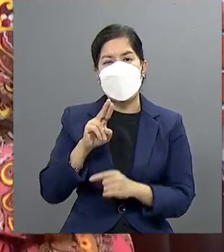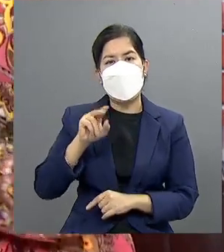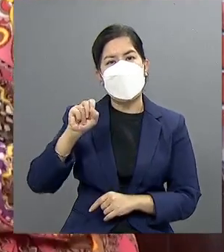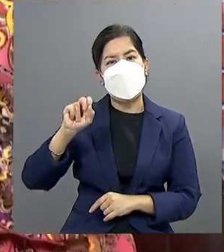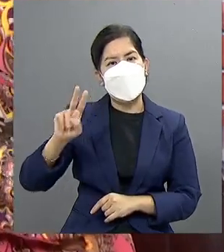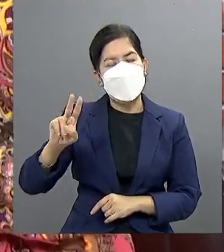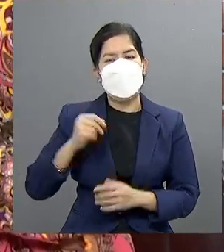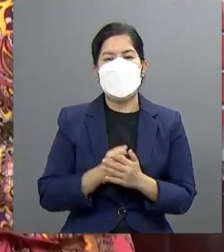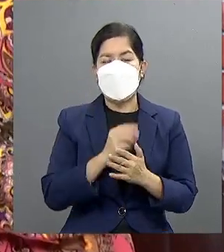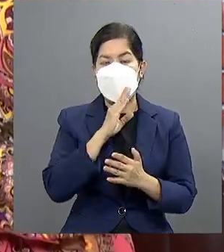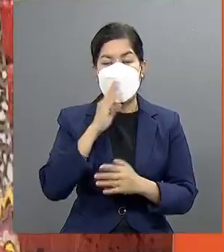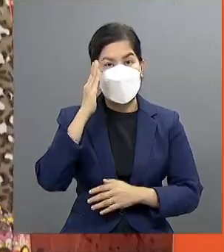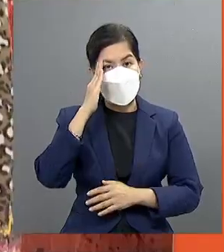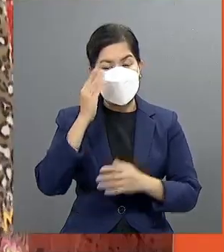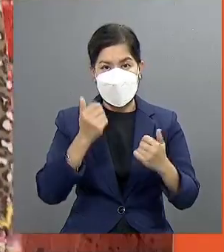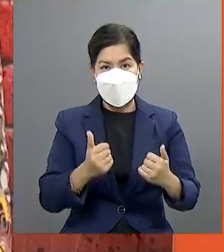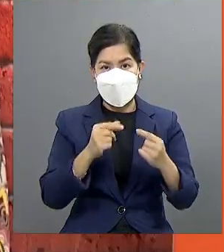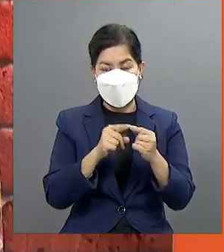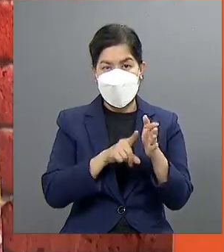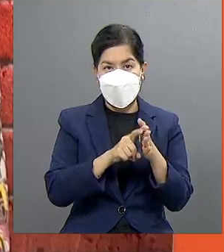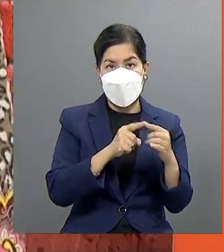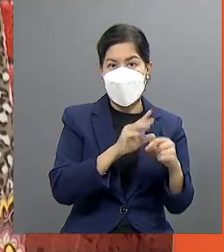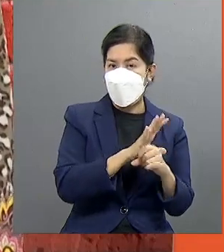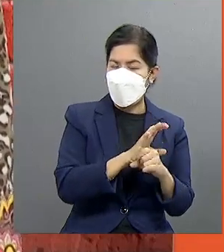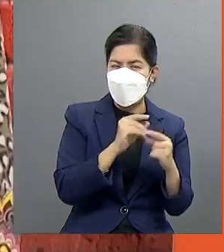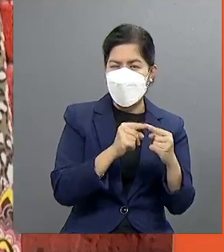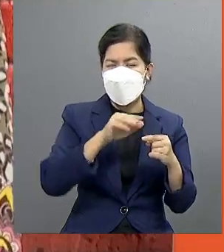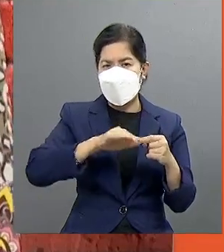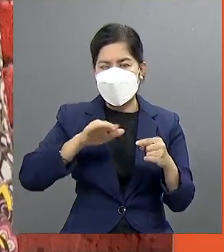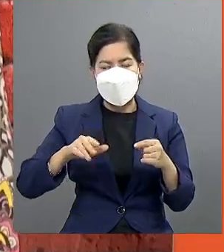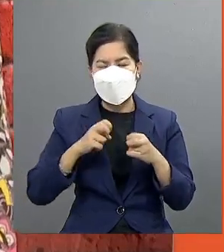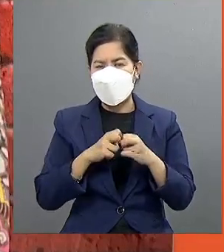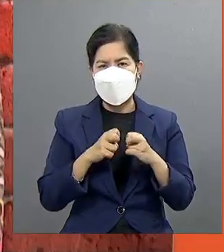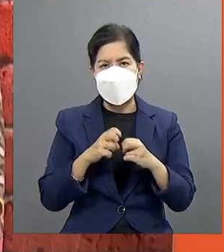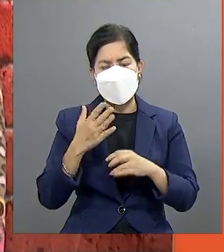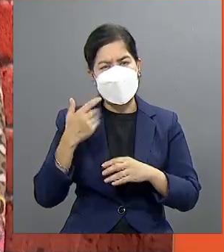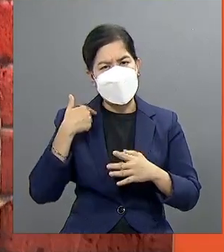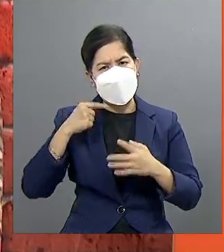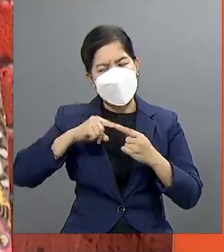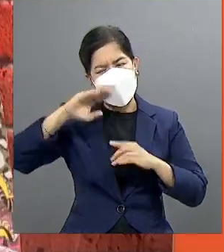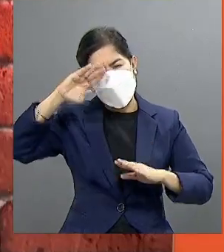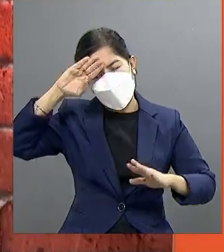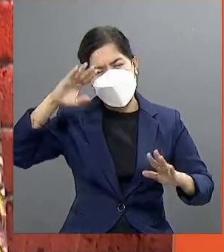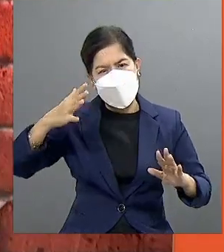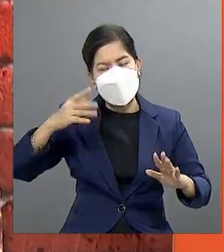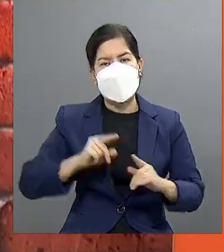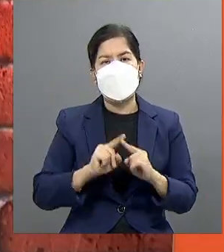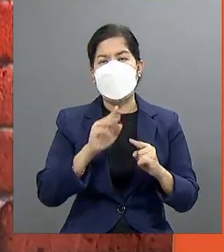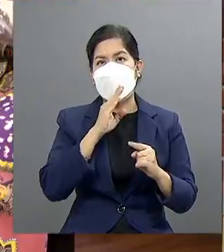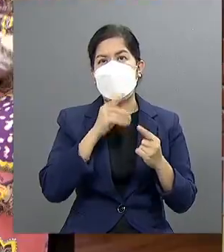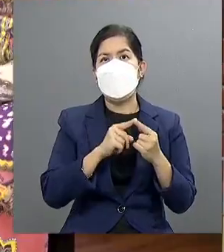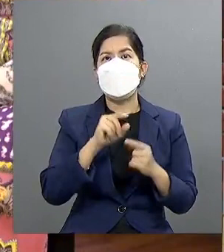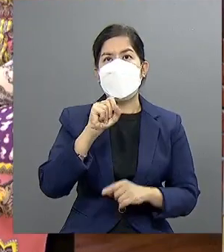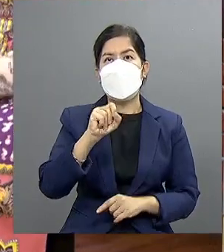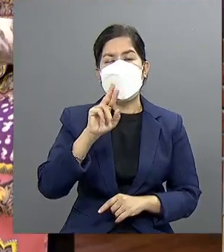ราบโควิด19ส่วนใหญ่ในเด็กไม่ค่อยมีอาการแต่ RSV เนี่ยถ้าเคยเป็นแล้วบางทีก็เสี่ยงต่อการที่หลอดลมอักเสบหรือเป็นหอบหืดในอนาคตได